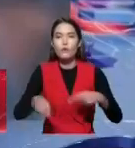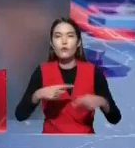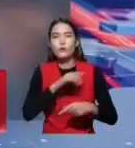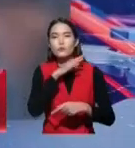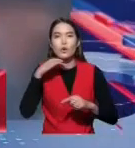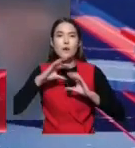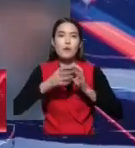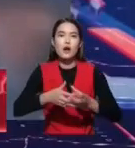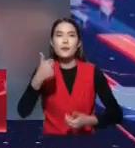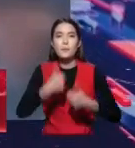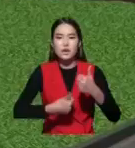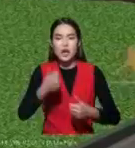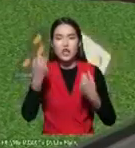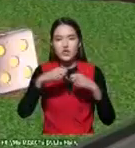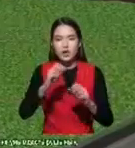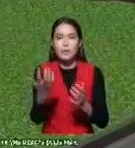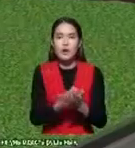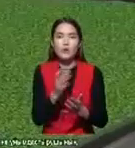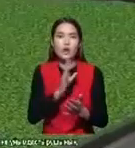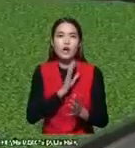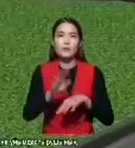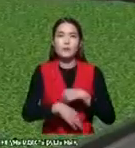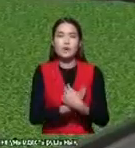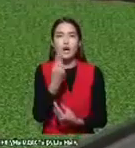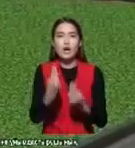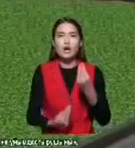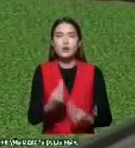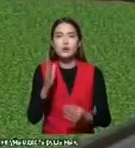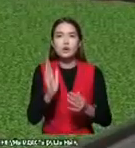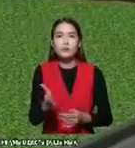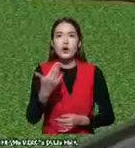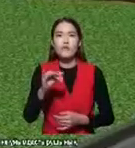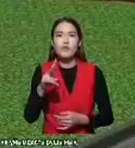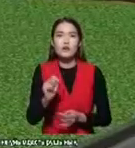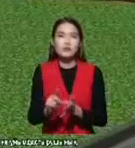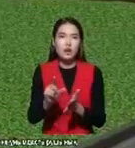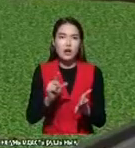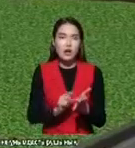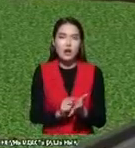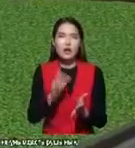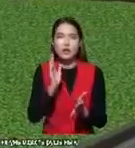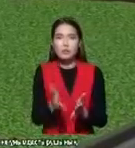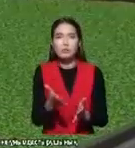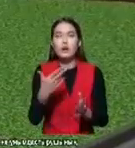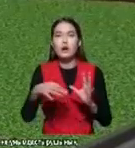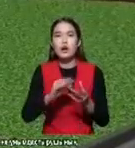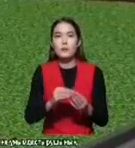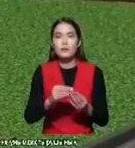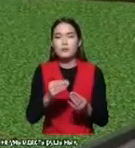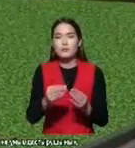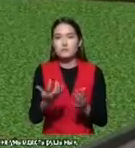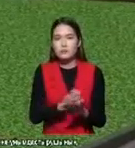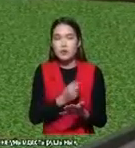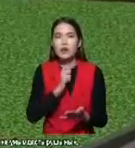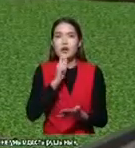әлем чемпионатын жеңіп алды. Жаңа тегін X5 ойыны Winline букмекерінен. Winline қосымшасын жүктеп алыңыз. 5 матчтың